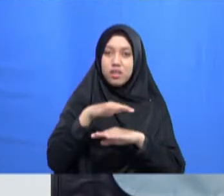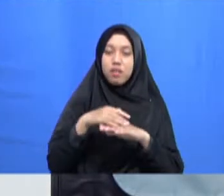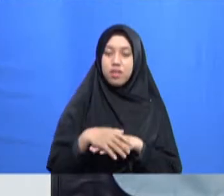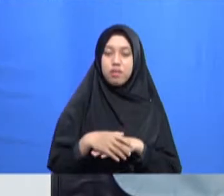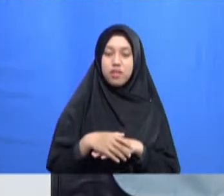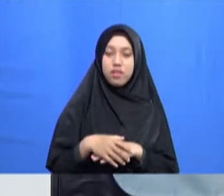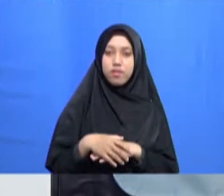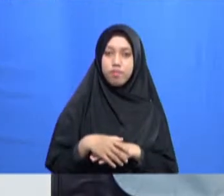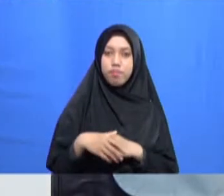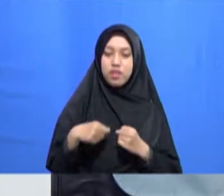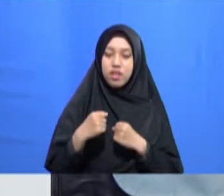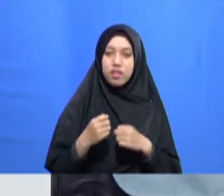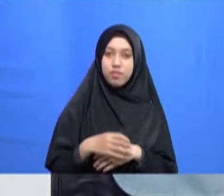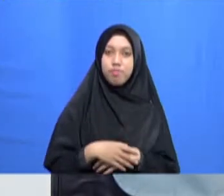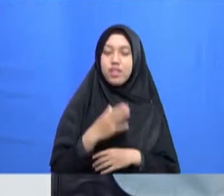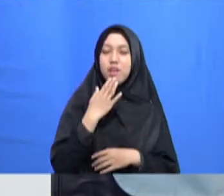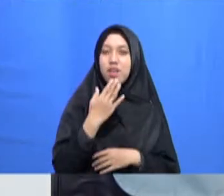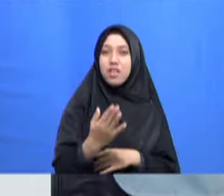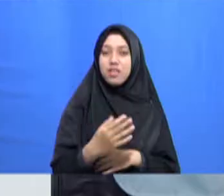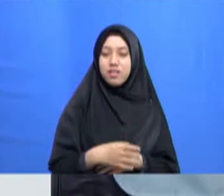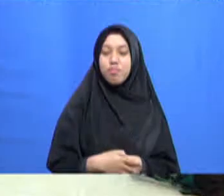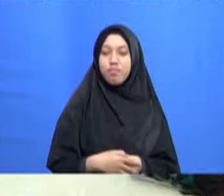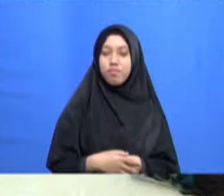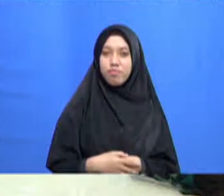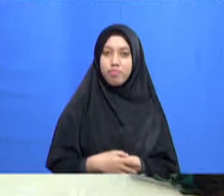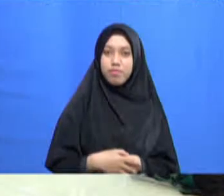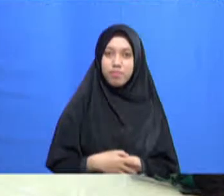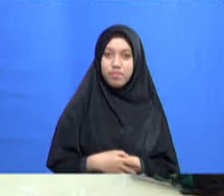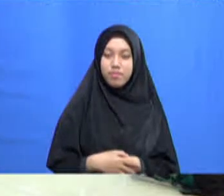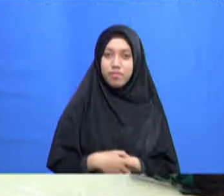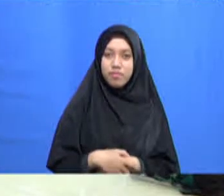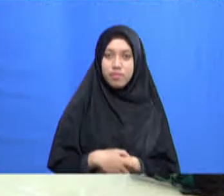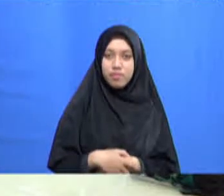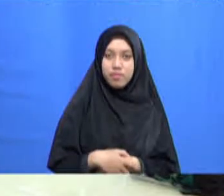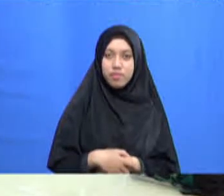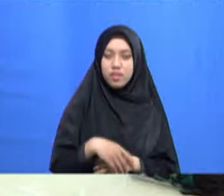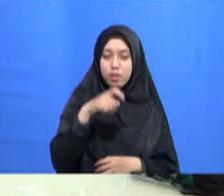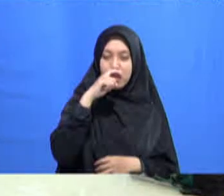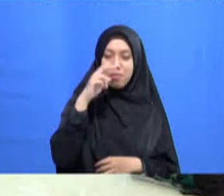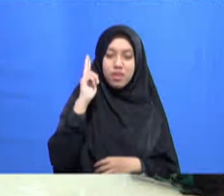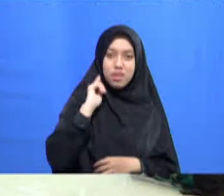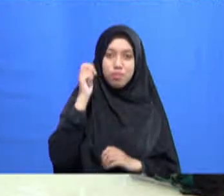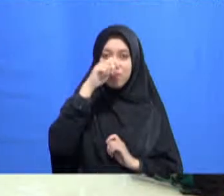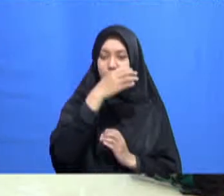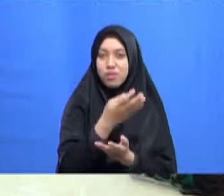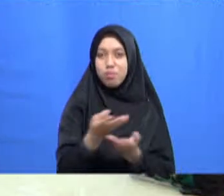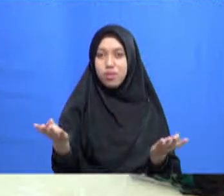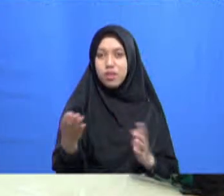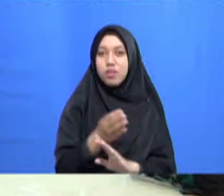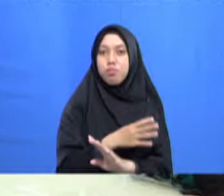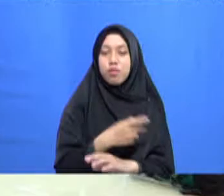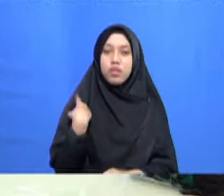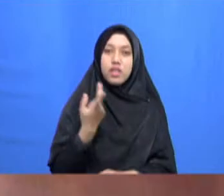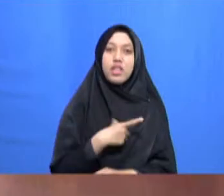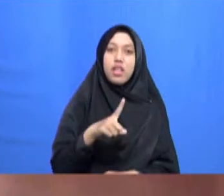dimaksimalkan pelaksanaannya. Terima kasih. Terima kasih. Hadirin sekalian, sebelum kita lanjut